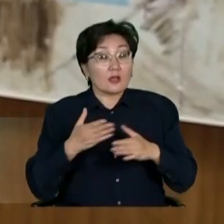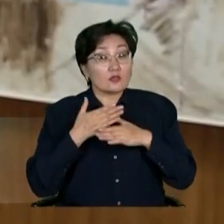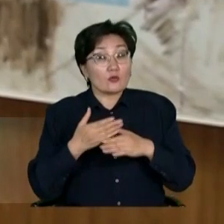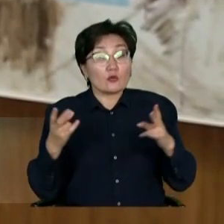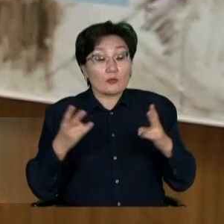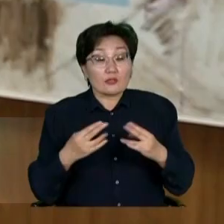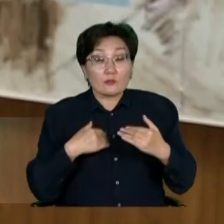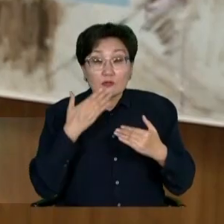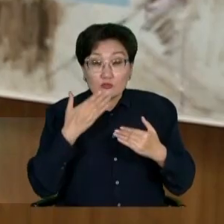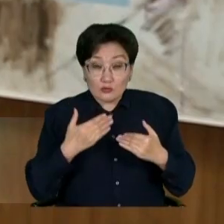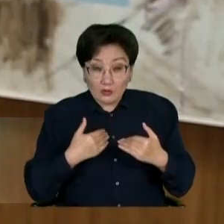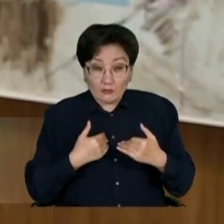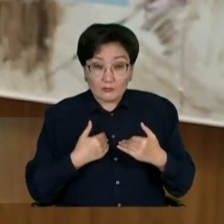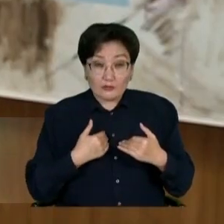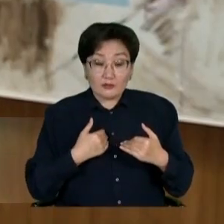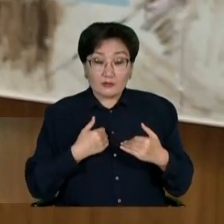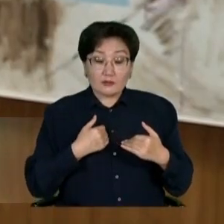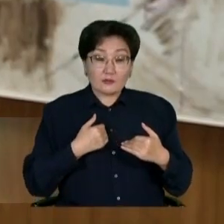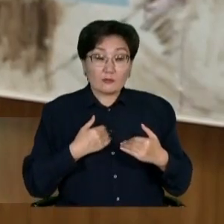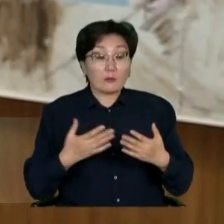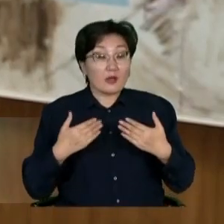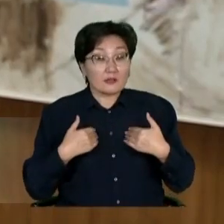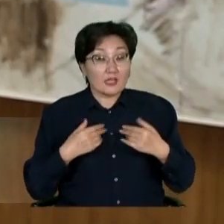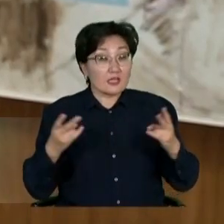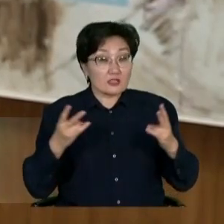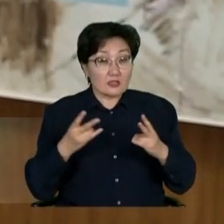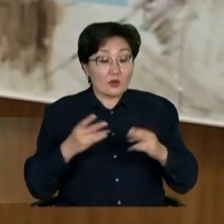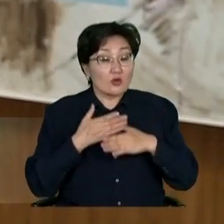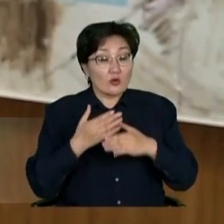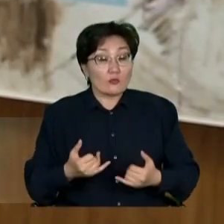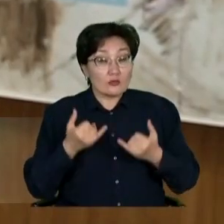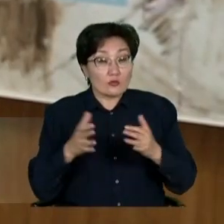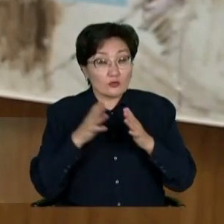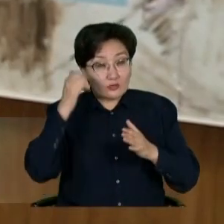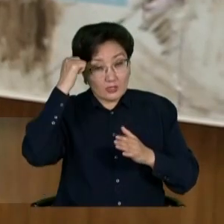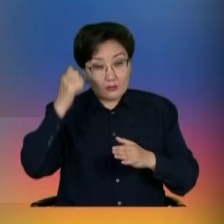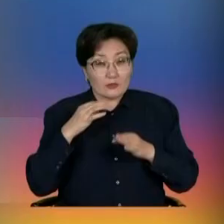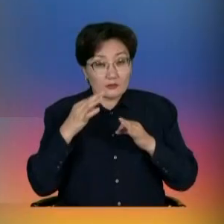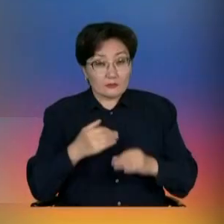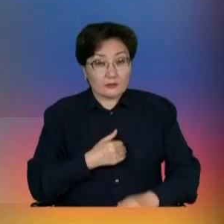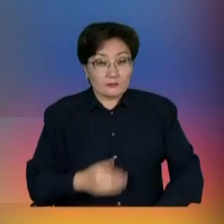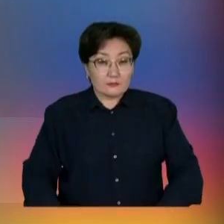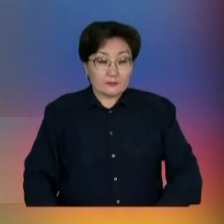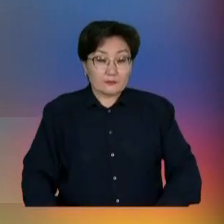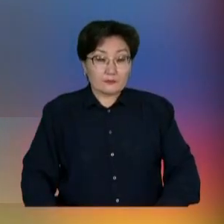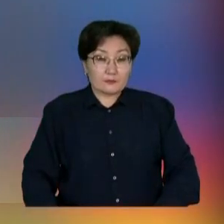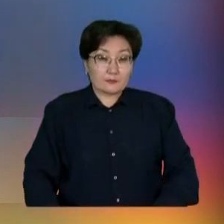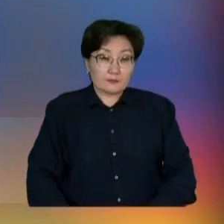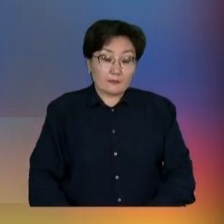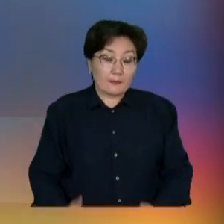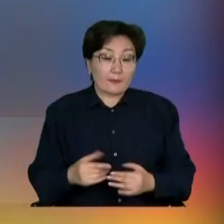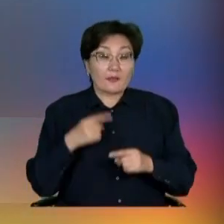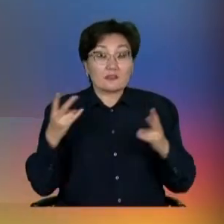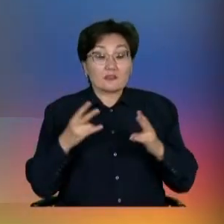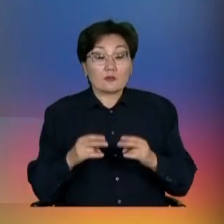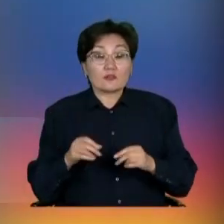деп сұрақ қойып, маған қажетті көмек көрсеткеніне үлкен алғысымды білдіремін. Айта